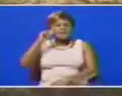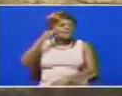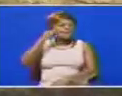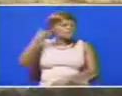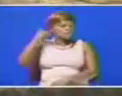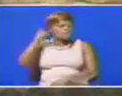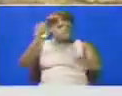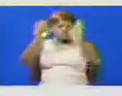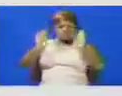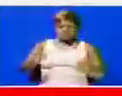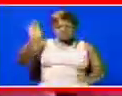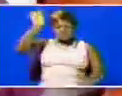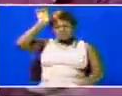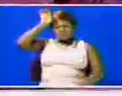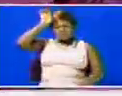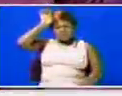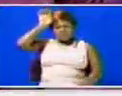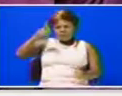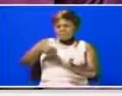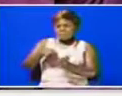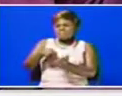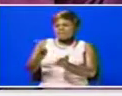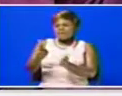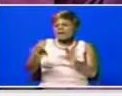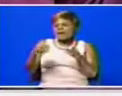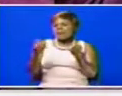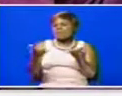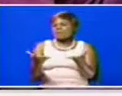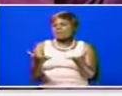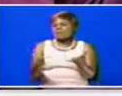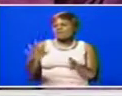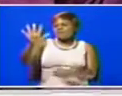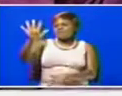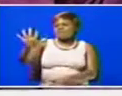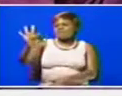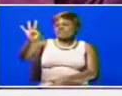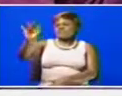Nakuru, Kisumu na Eldoret watatakiwa kulipa kima cha shilingi